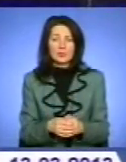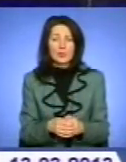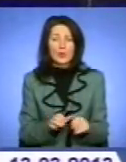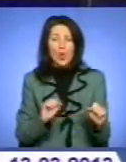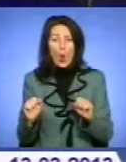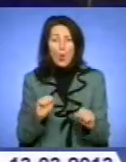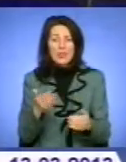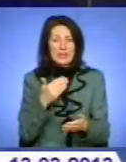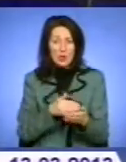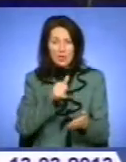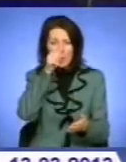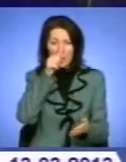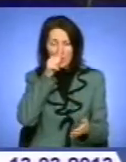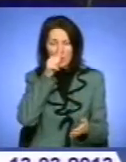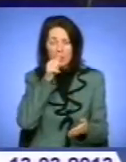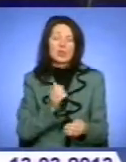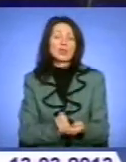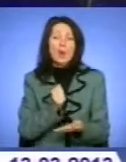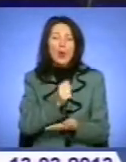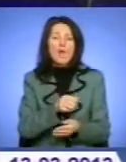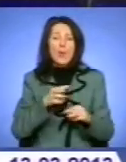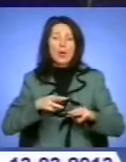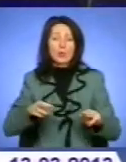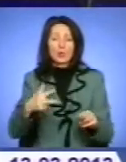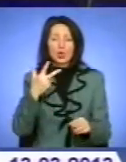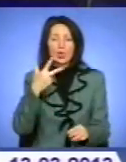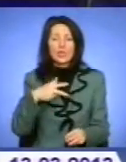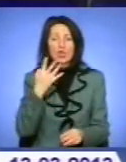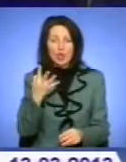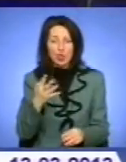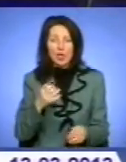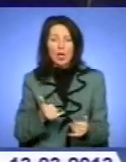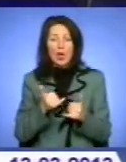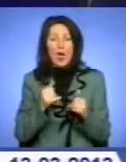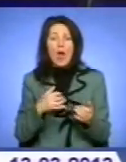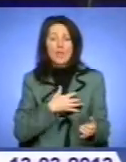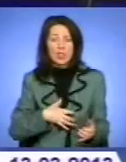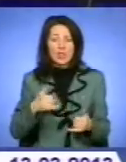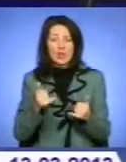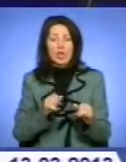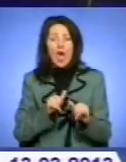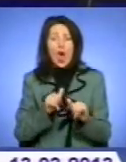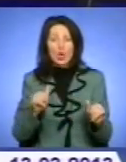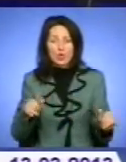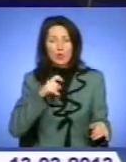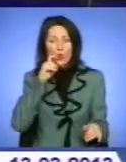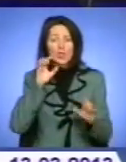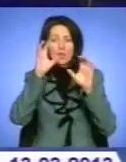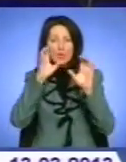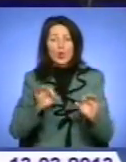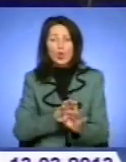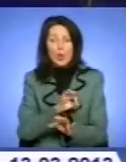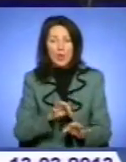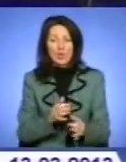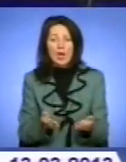Уряд за останній місяць направив до парламенту 34 важливих для розвитку країни законопроекти. Але тривале блокування парламенту гальмує